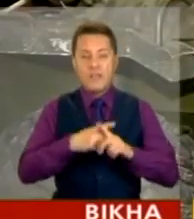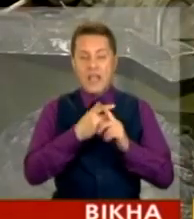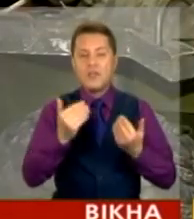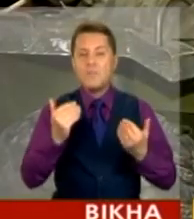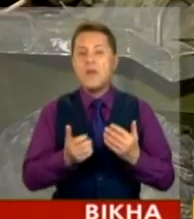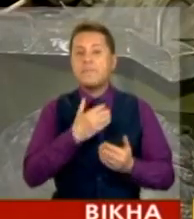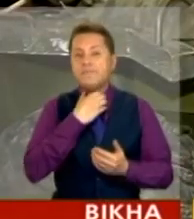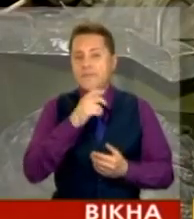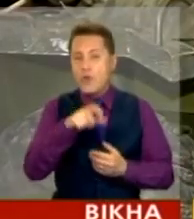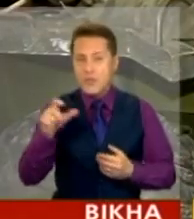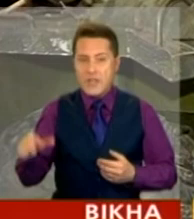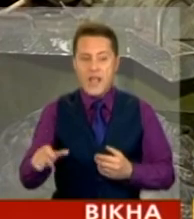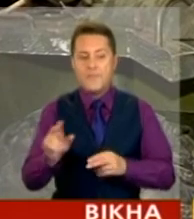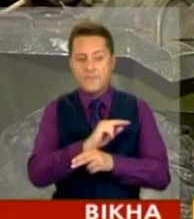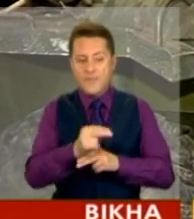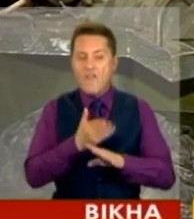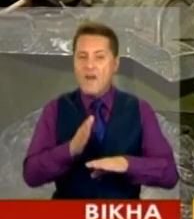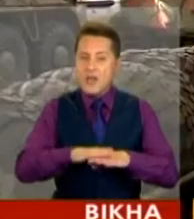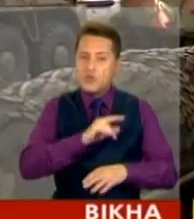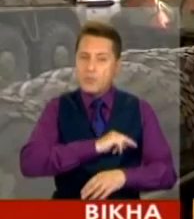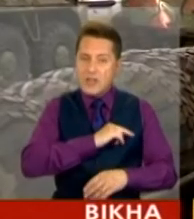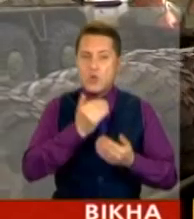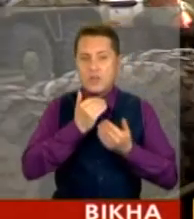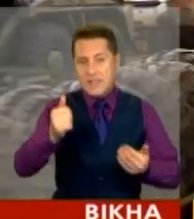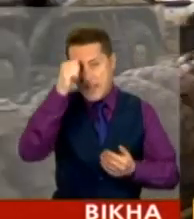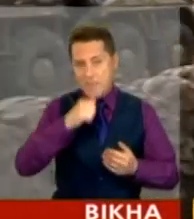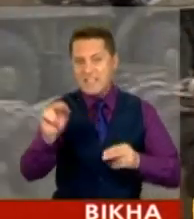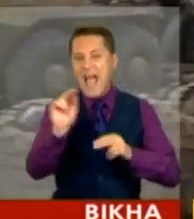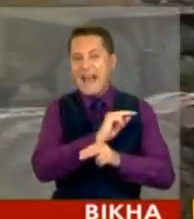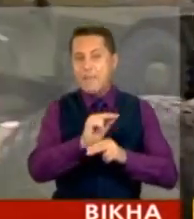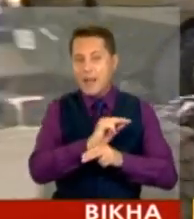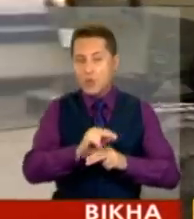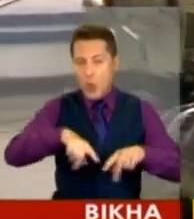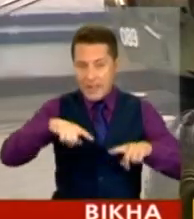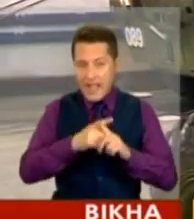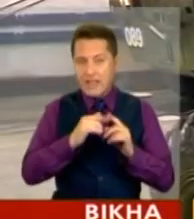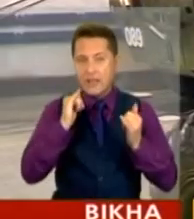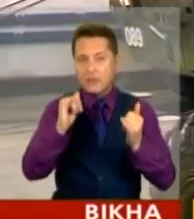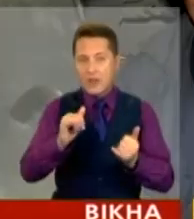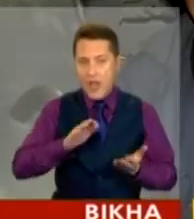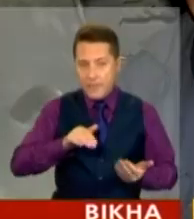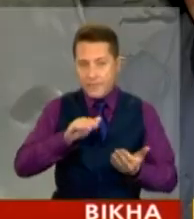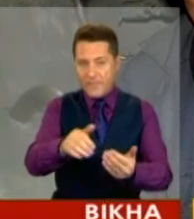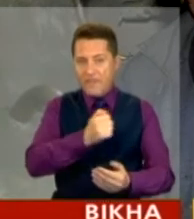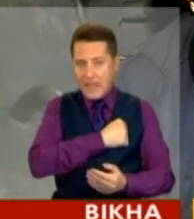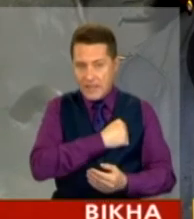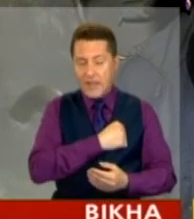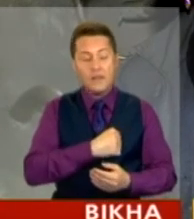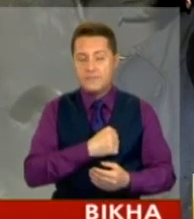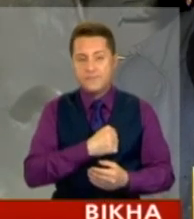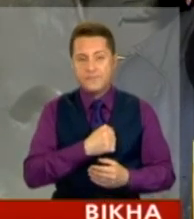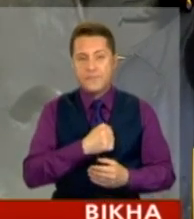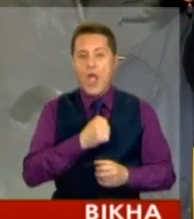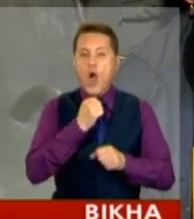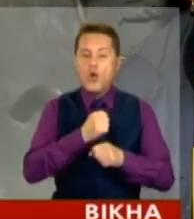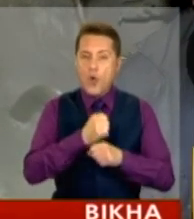бракує, доводиться братися за важчу працю. Останній місяць тут ремонтують здебільшого техніку для АТО. Жінка не нарікає. Ми робимо його